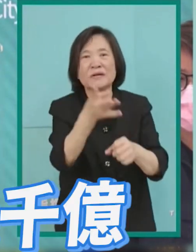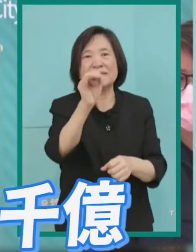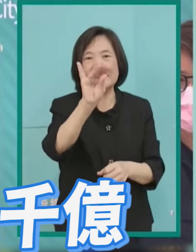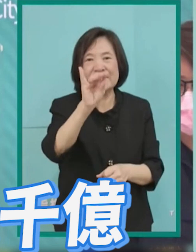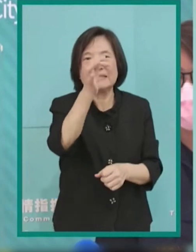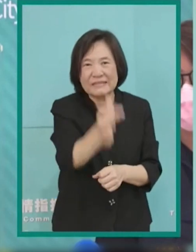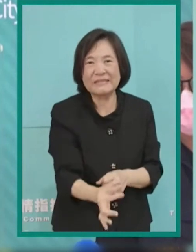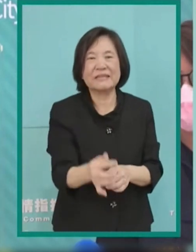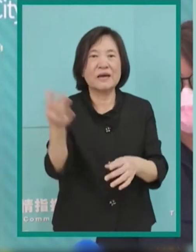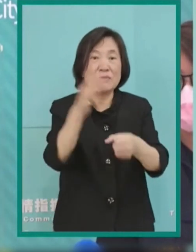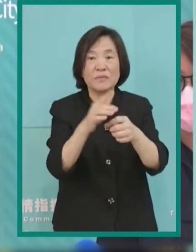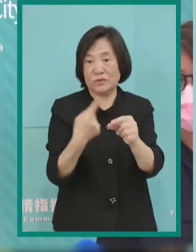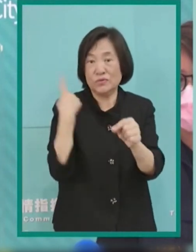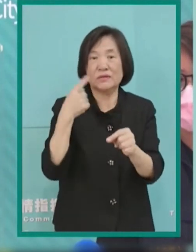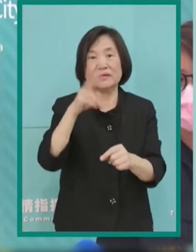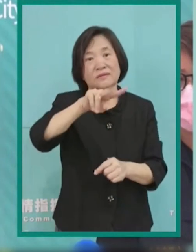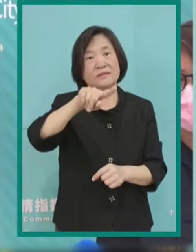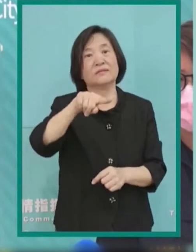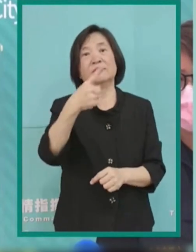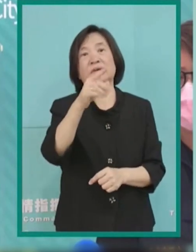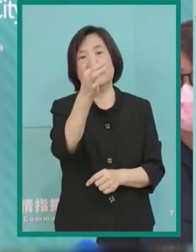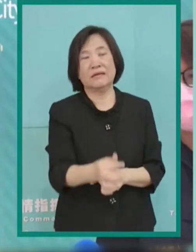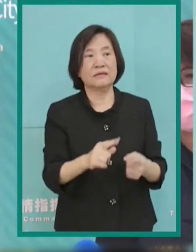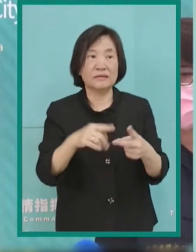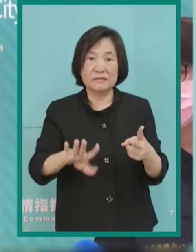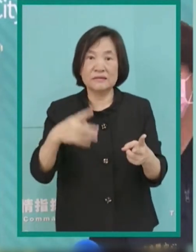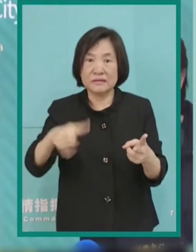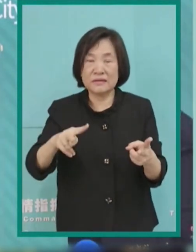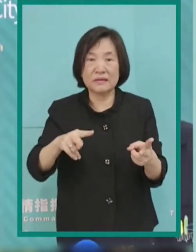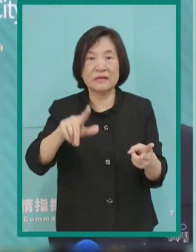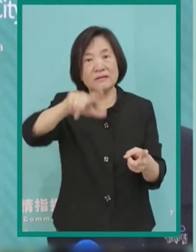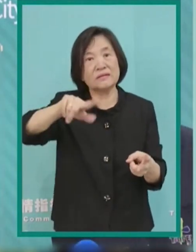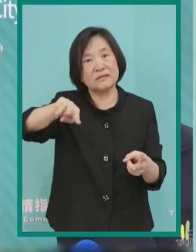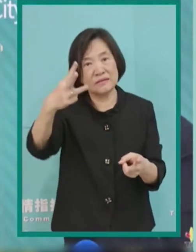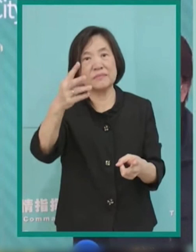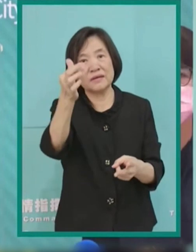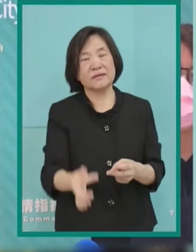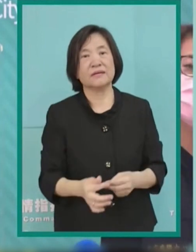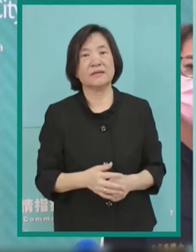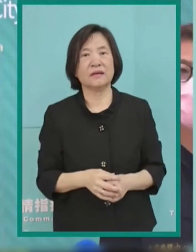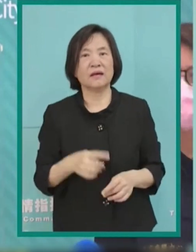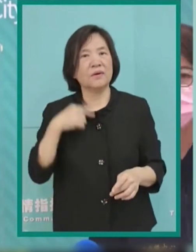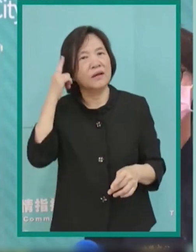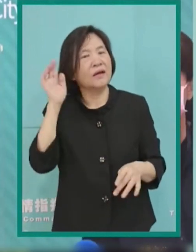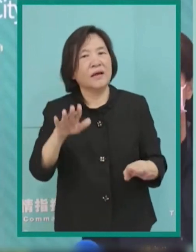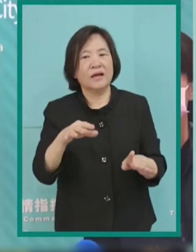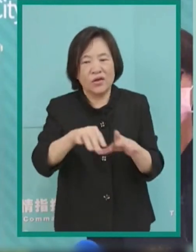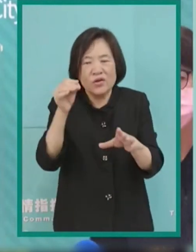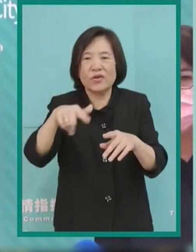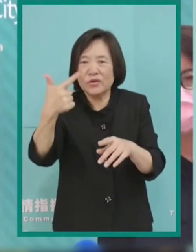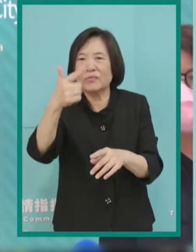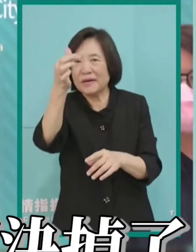哈，去年就花2100亿了哈，现在听说要花多少钱？6300，你知道？我跟你讲哦，抽十分之一啊，